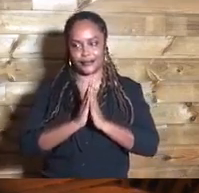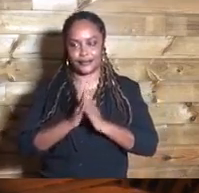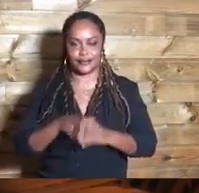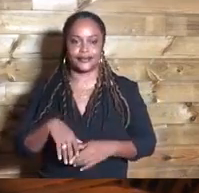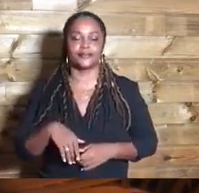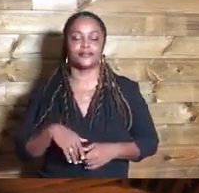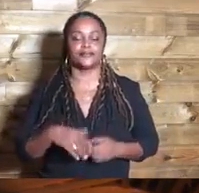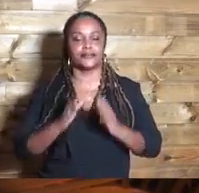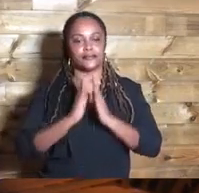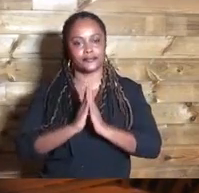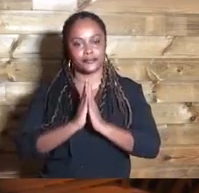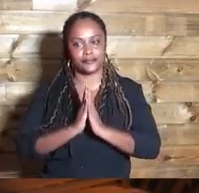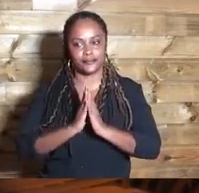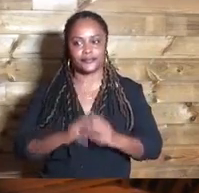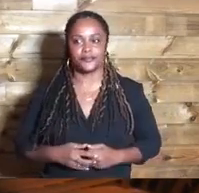a été clergé.